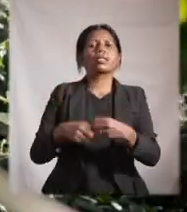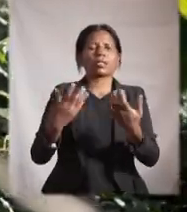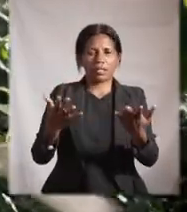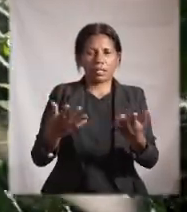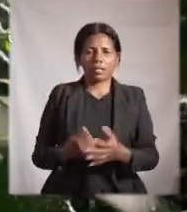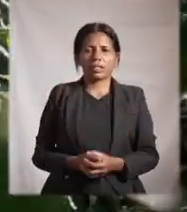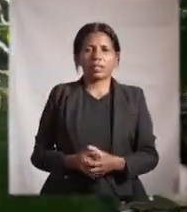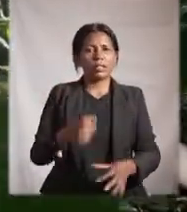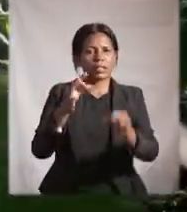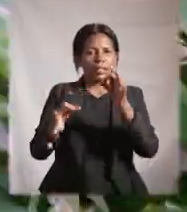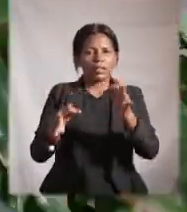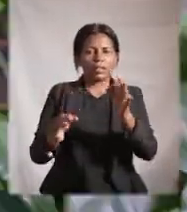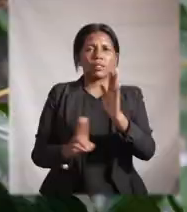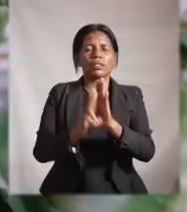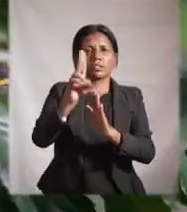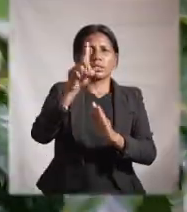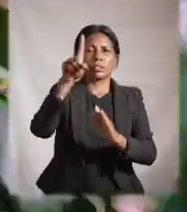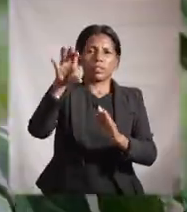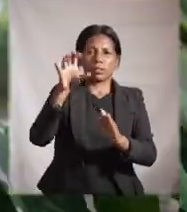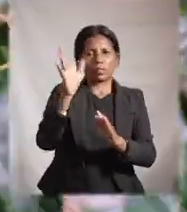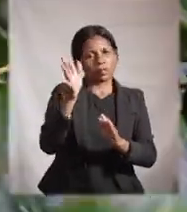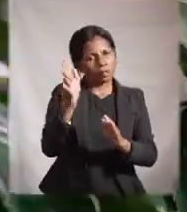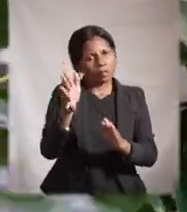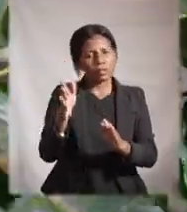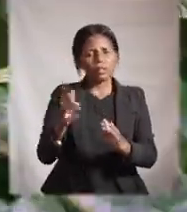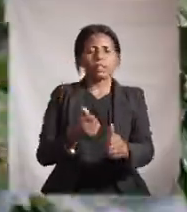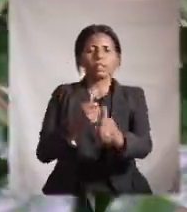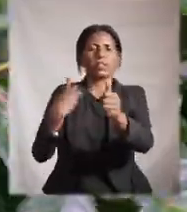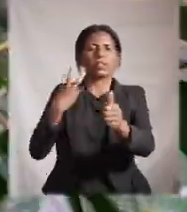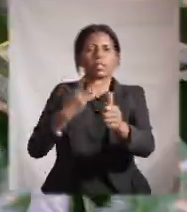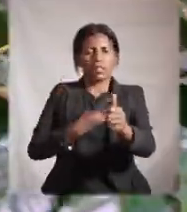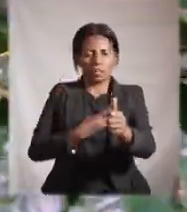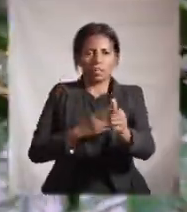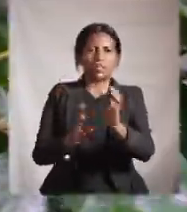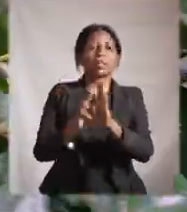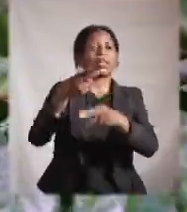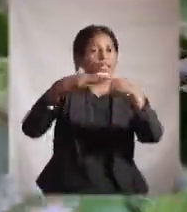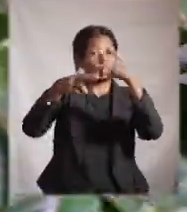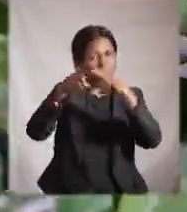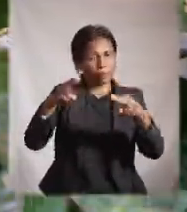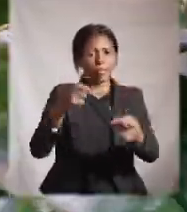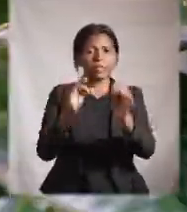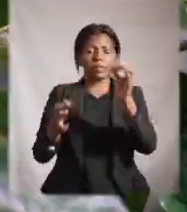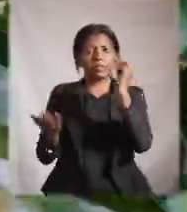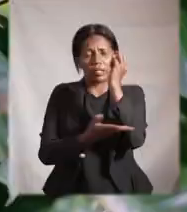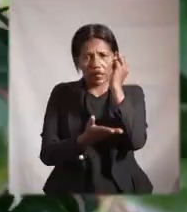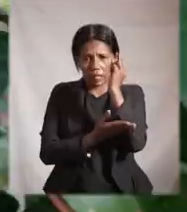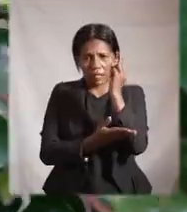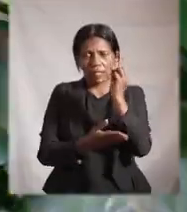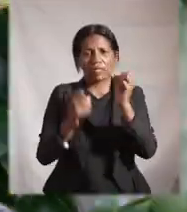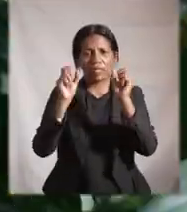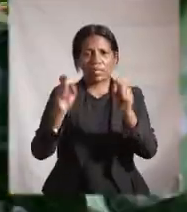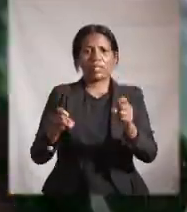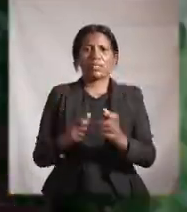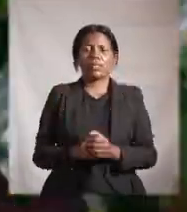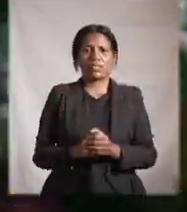hira. Se sentuh siungkenta ya oke, ita tuir ita ni hitit nih lima. Karena kita tesi antai ita tesi ser